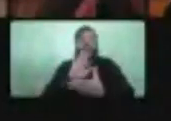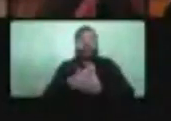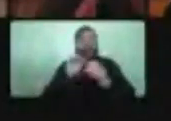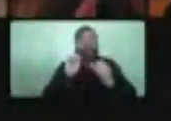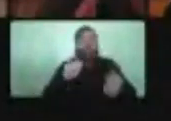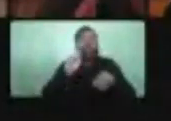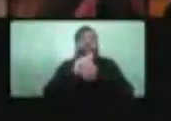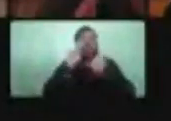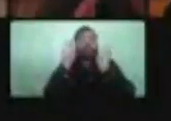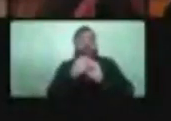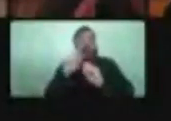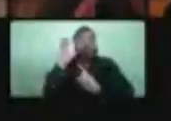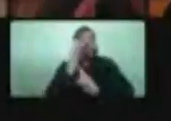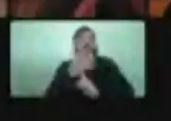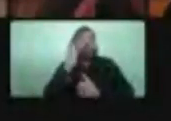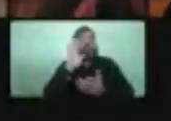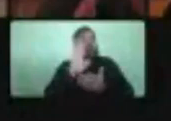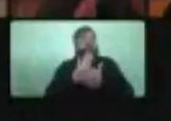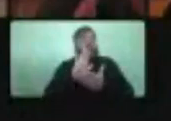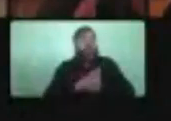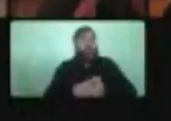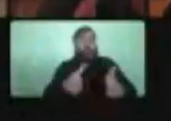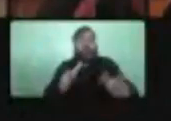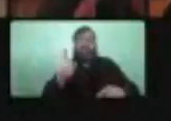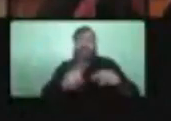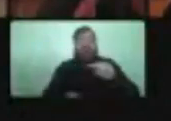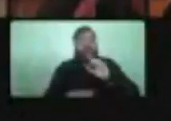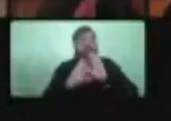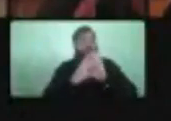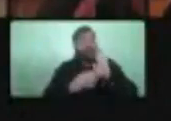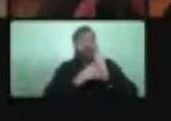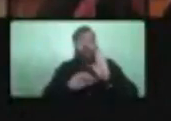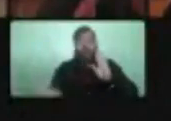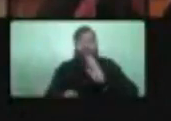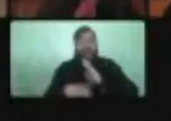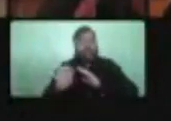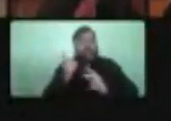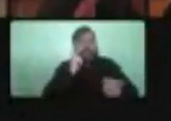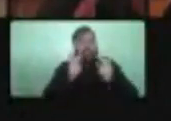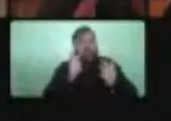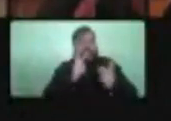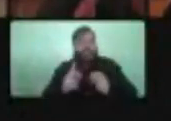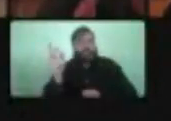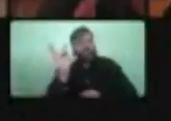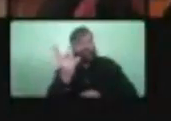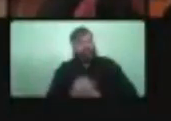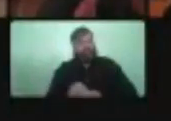shughuli za nje ya darasa ni muhimu kwa mwanafunzi.